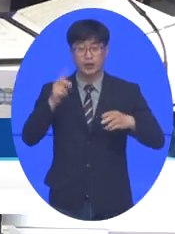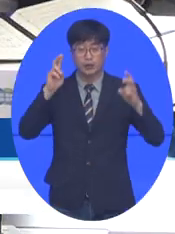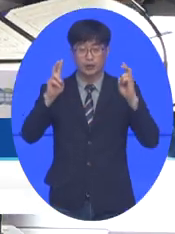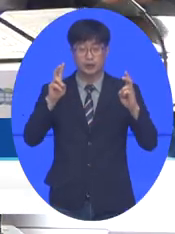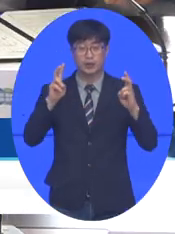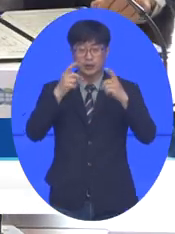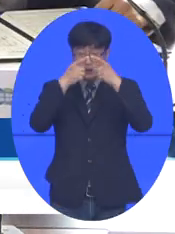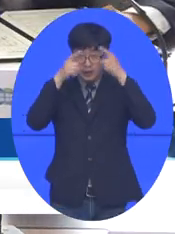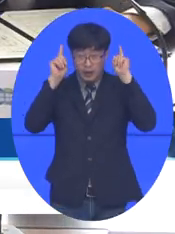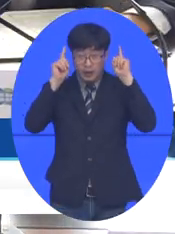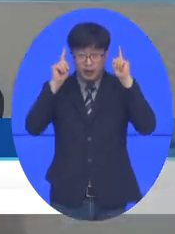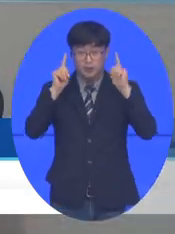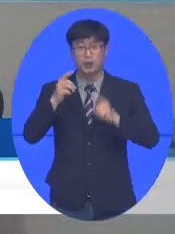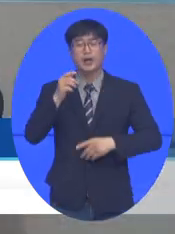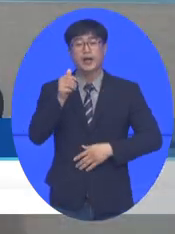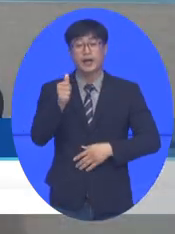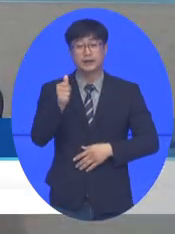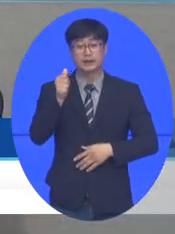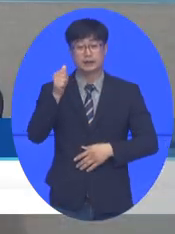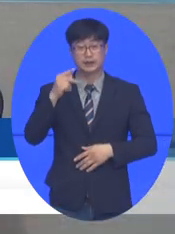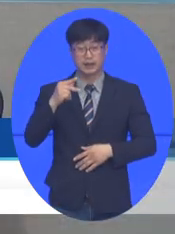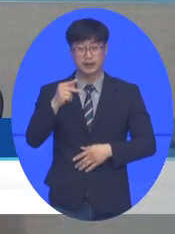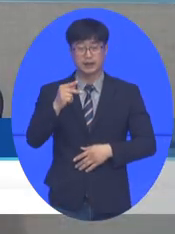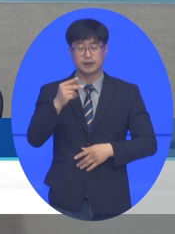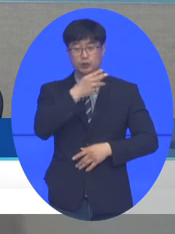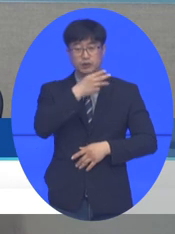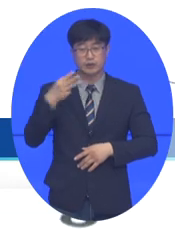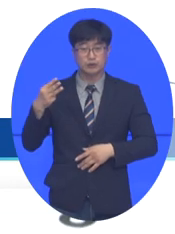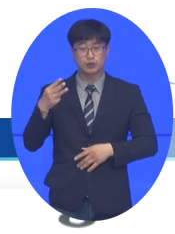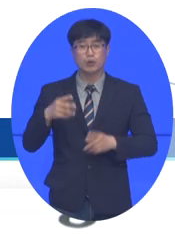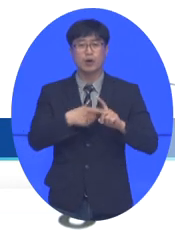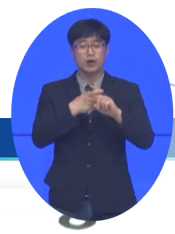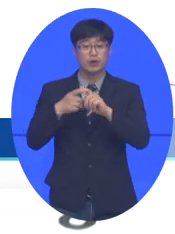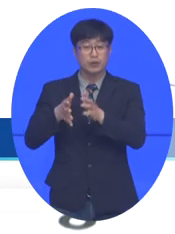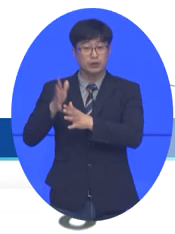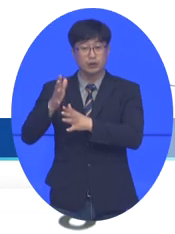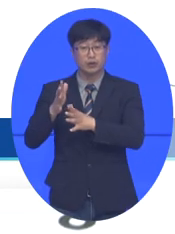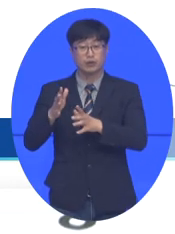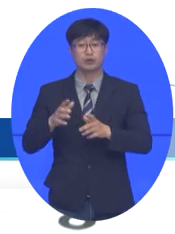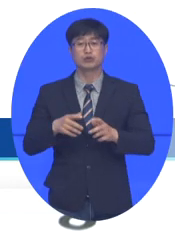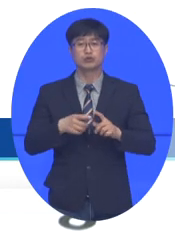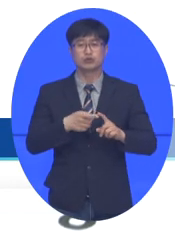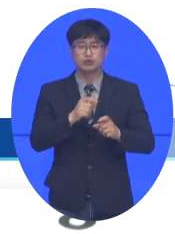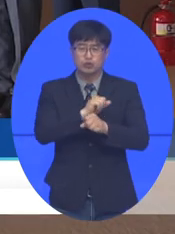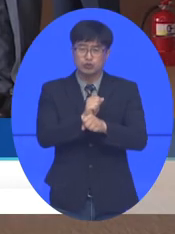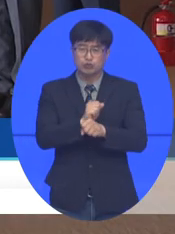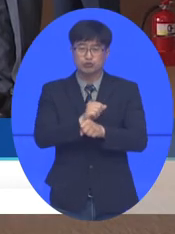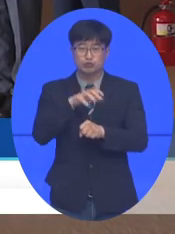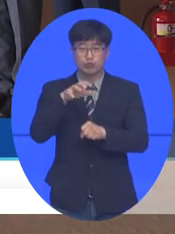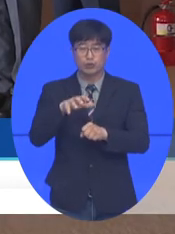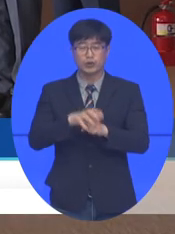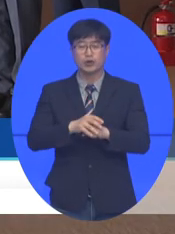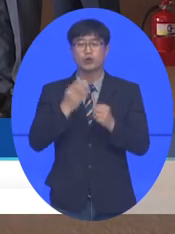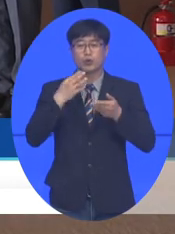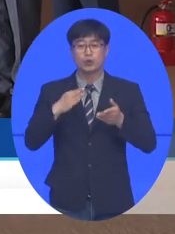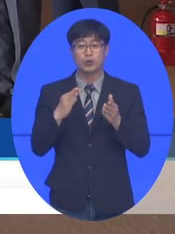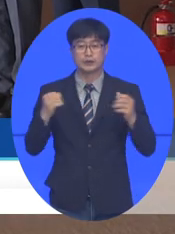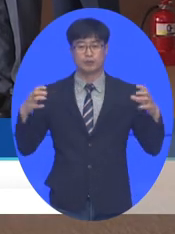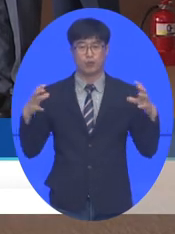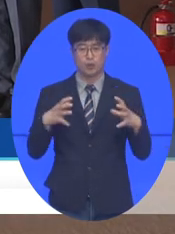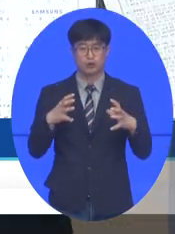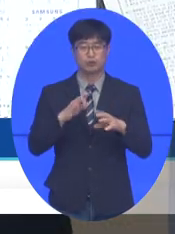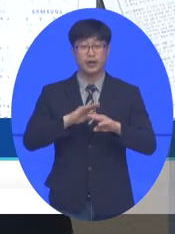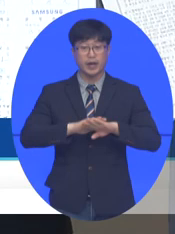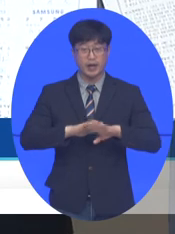삼성전자, SK하이닉스 등 관련 기업들, 연구기관 등까지도 경기도와 힘을 합쳐 이 문제 풀어가기로